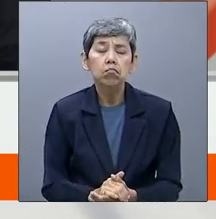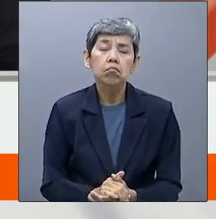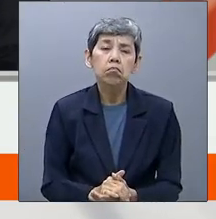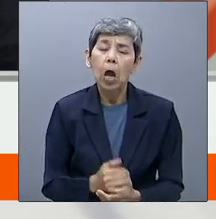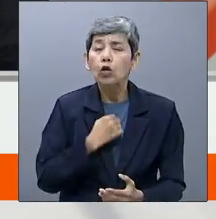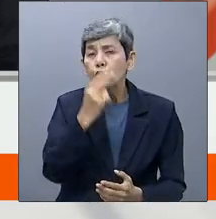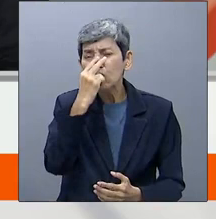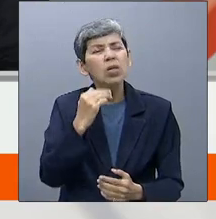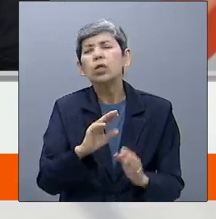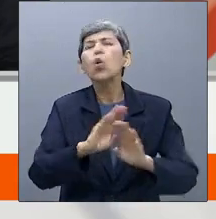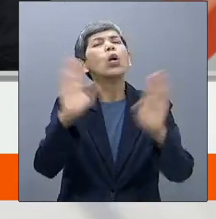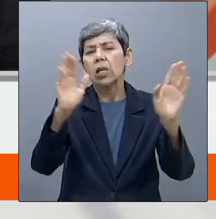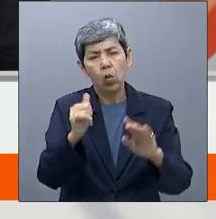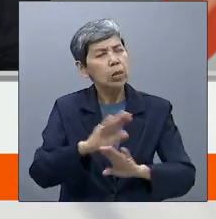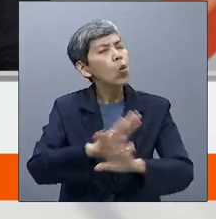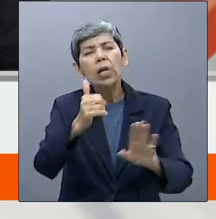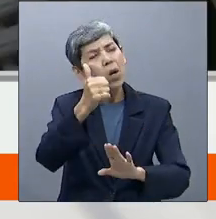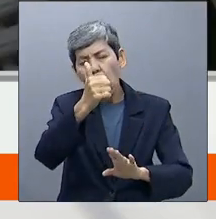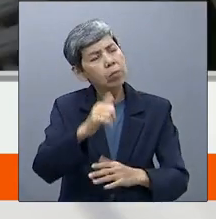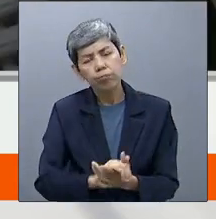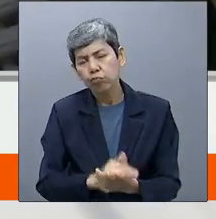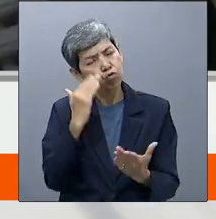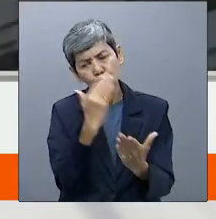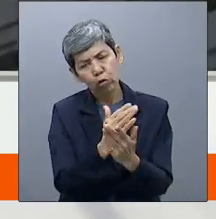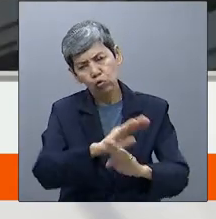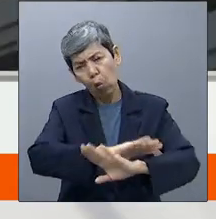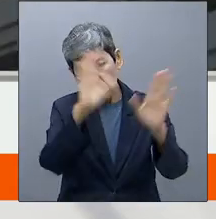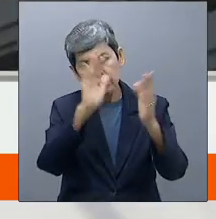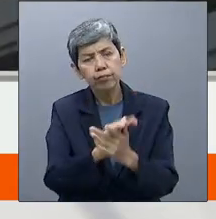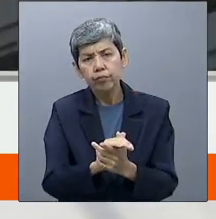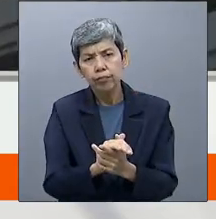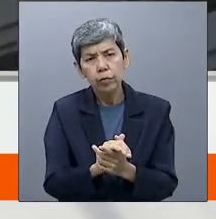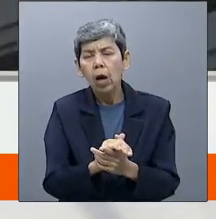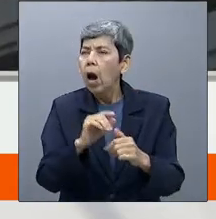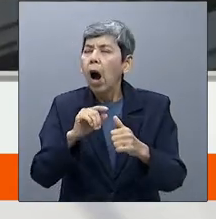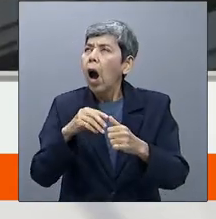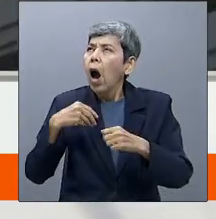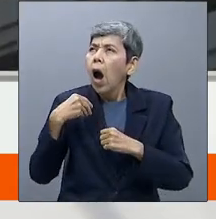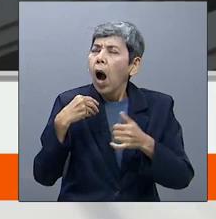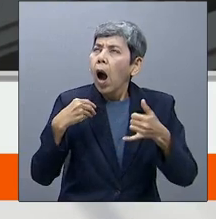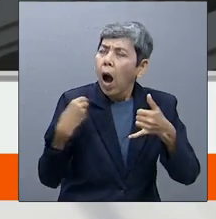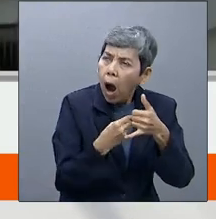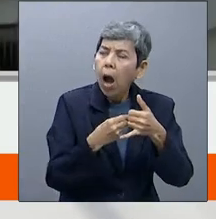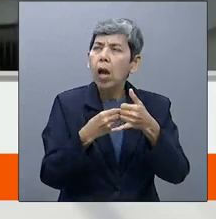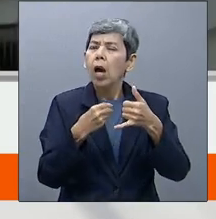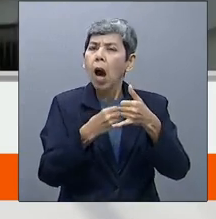มันต้องยกเลิกไปเลยตรงนี้นะนะแล้วให้เอาเฉพาะ